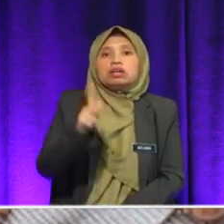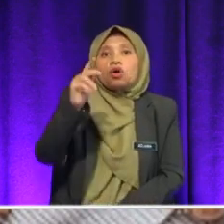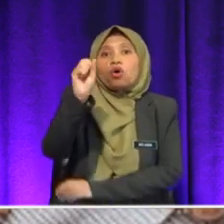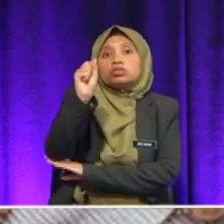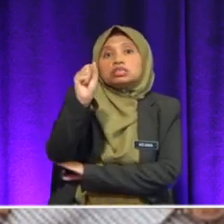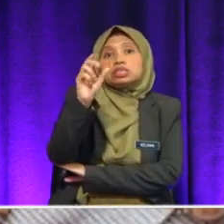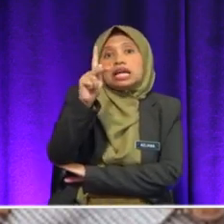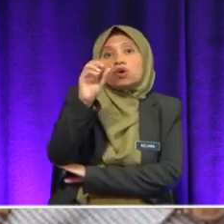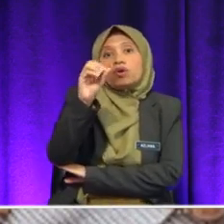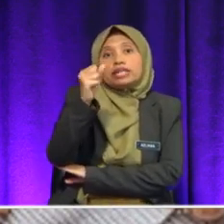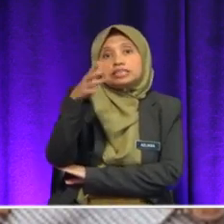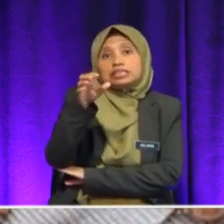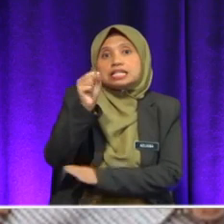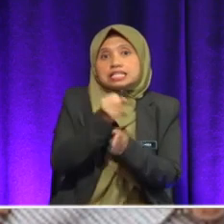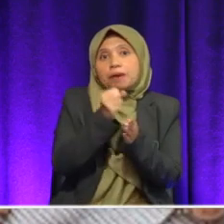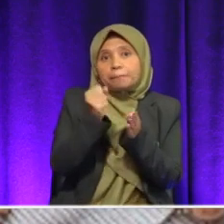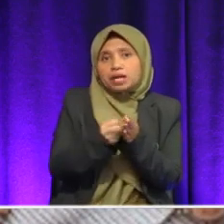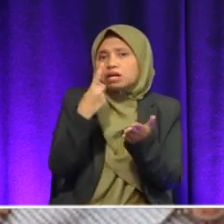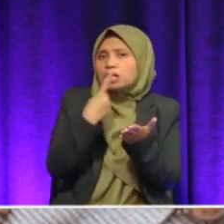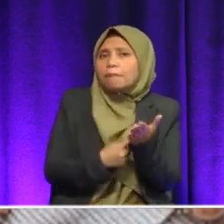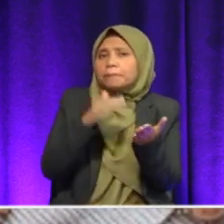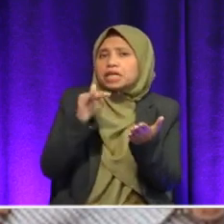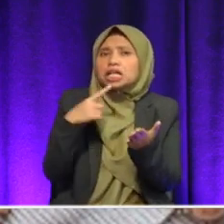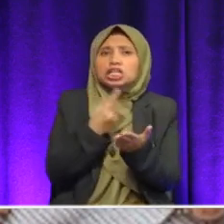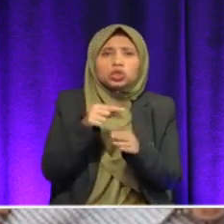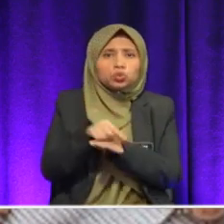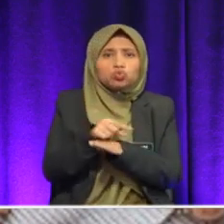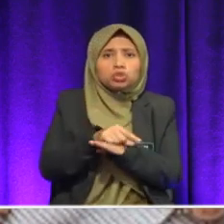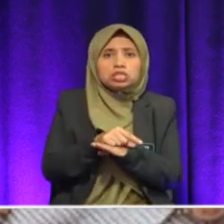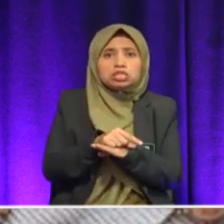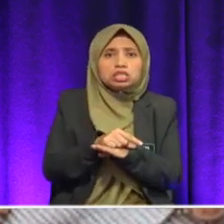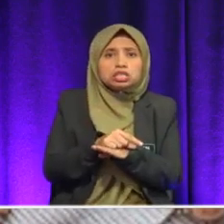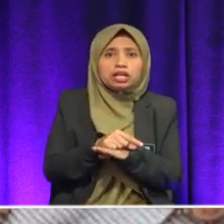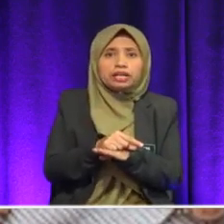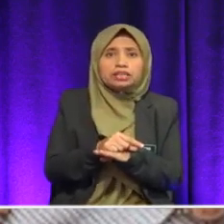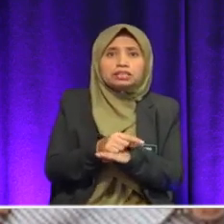kita lihat apa yang kita gunakan untuk menghasilkan Apakah itu